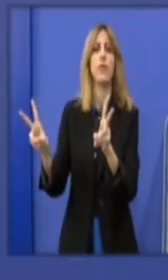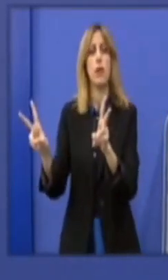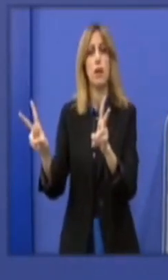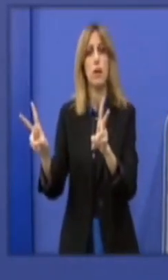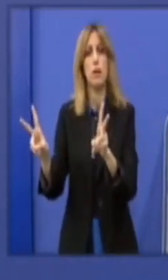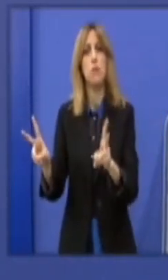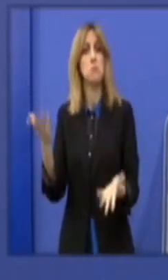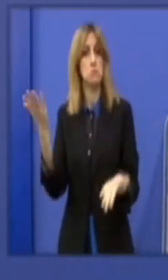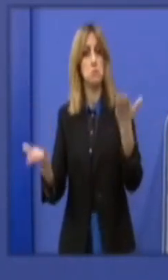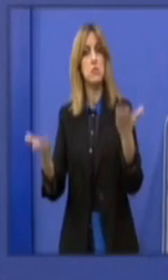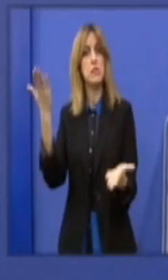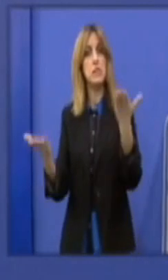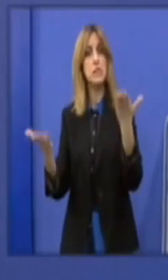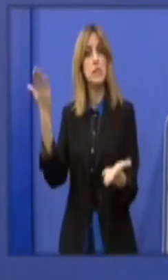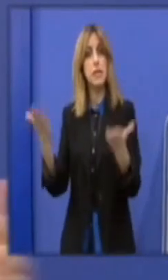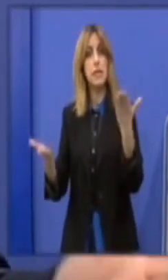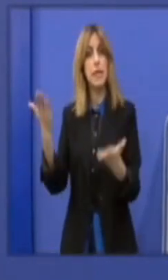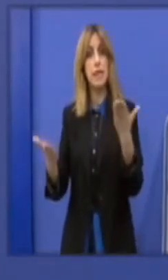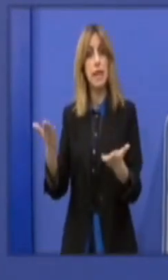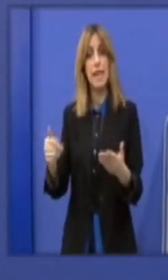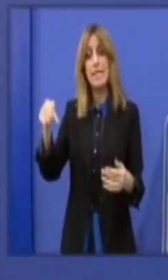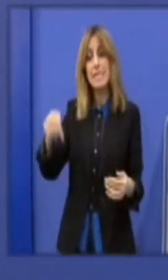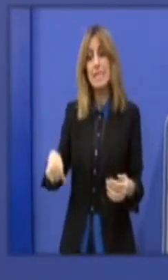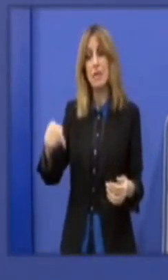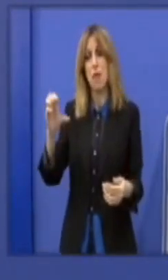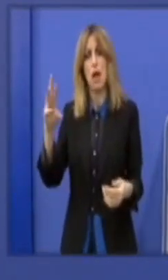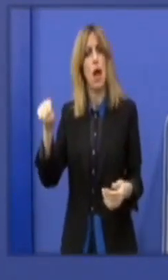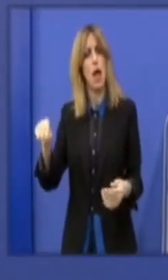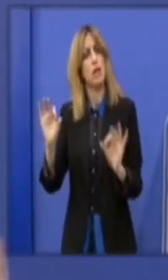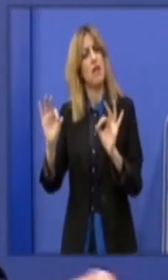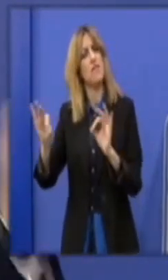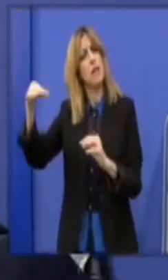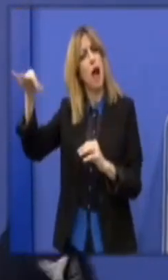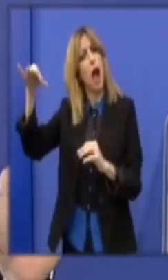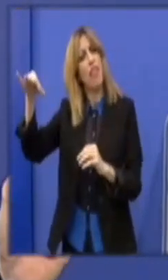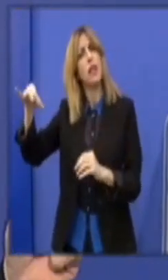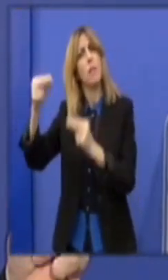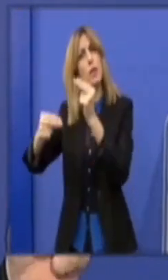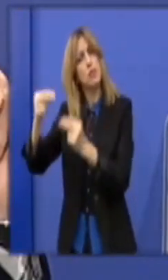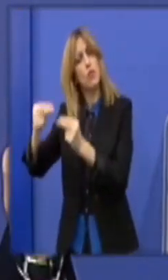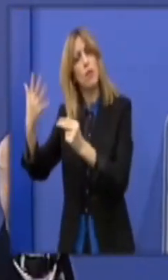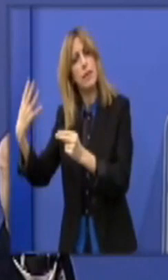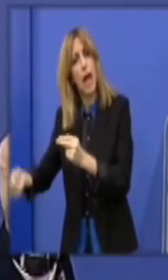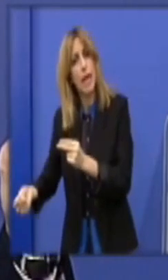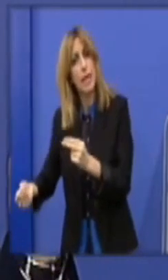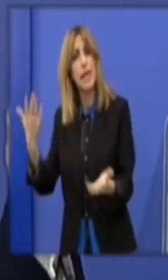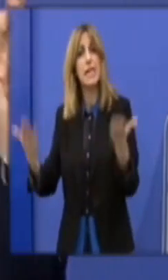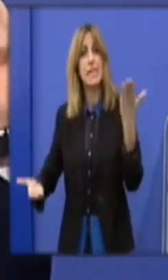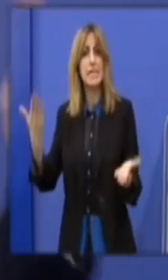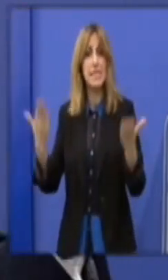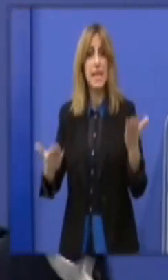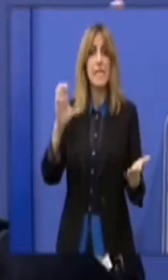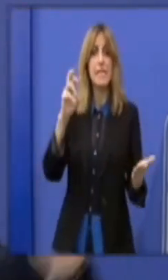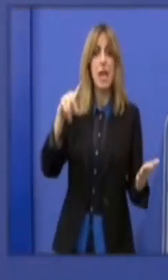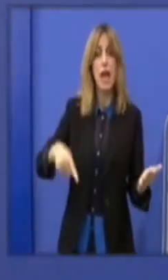Συγκρίνεται τη σημερινή ΕΡΤ με τις όποιες αδυναμίες της, με το κομματικό φερέφωνο το οποίο ήταν στη